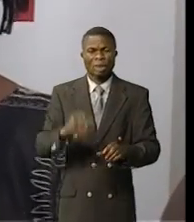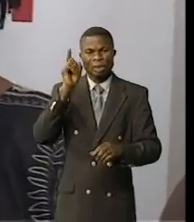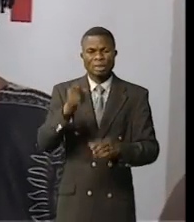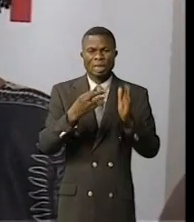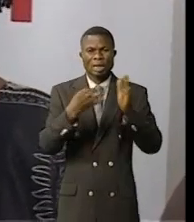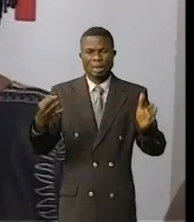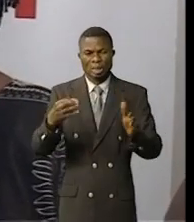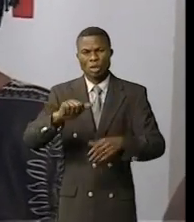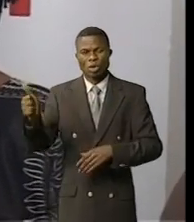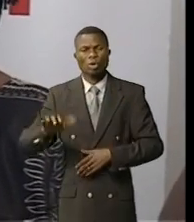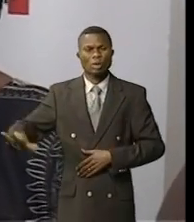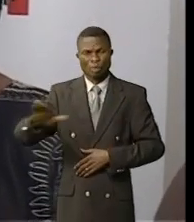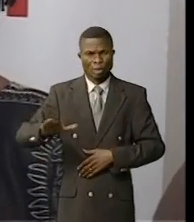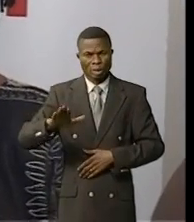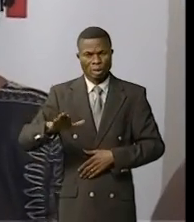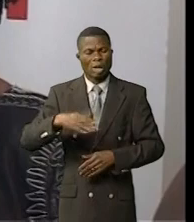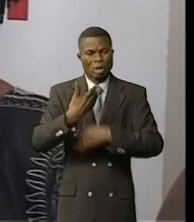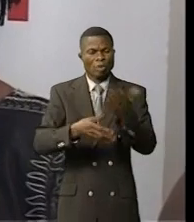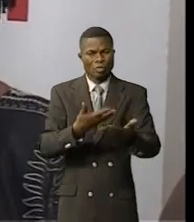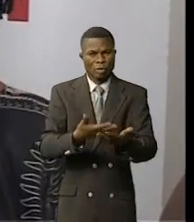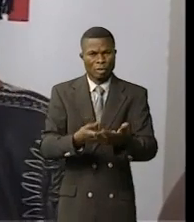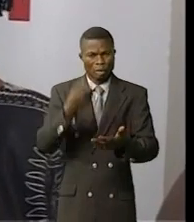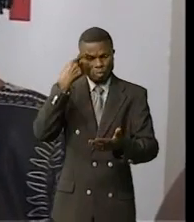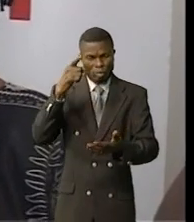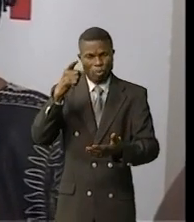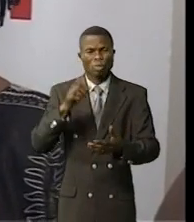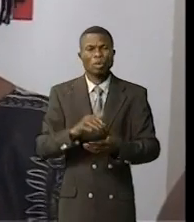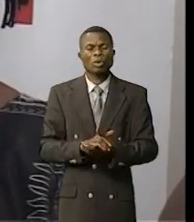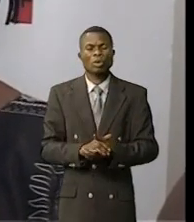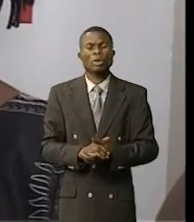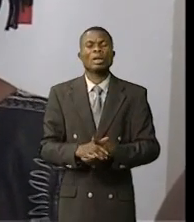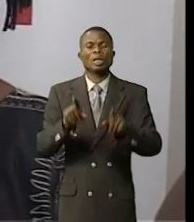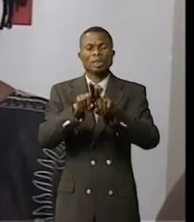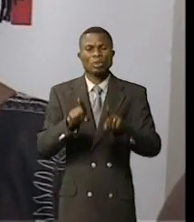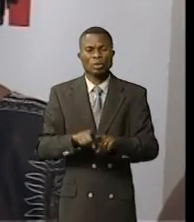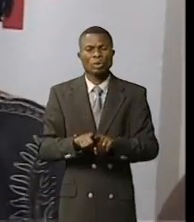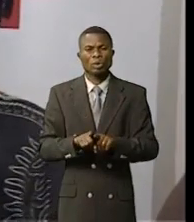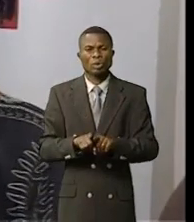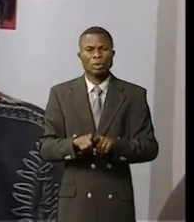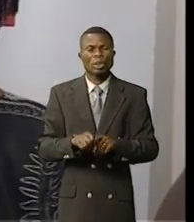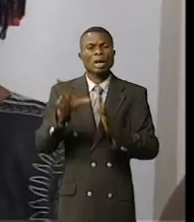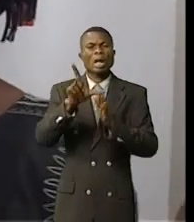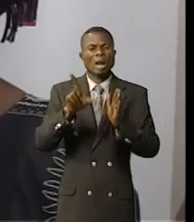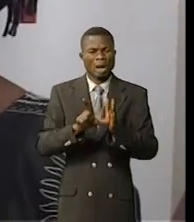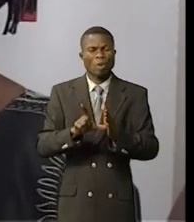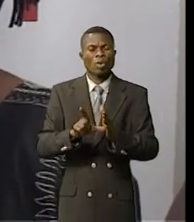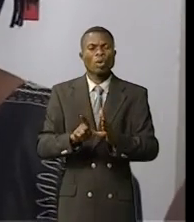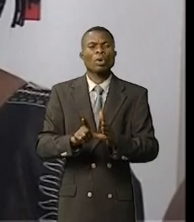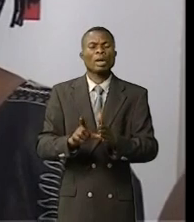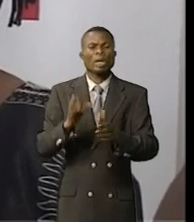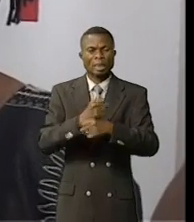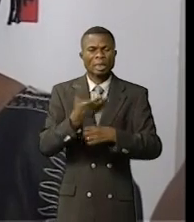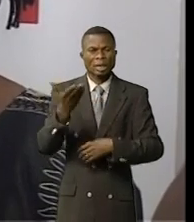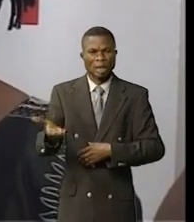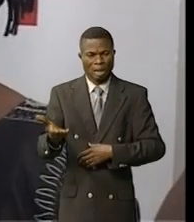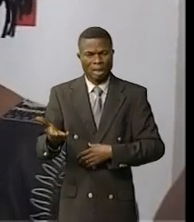que les autres pays sont en train de mener pour réellement qu'il y ait une législation qui